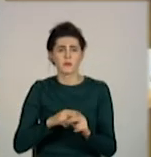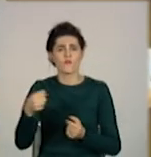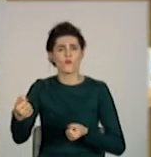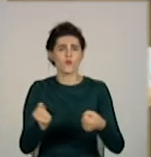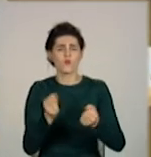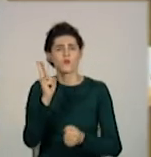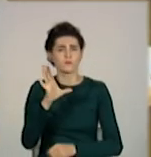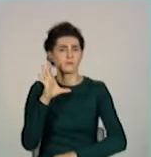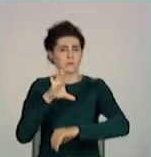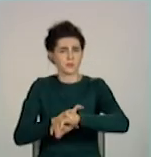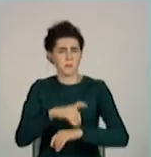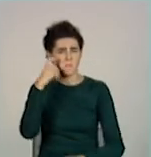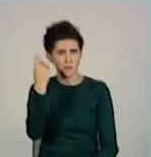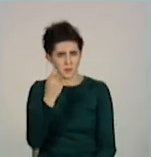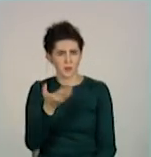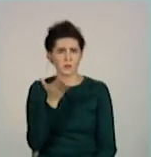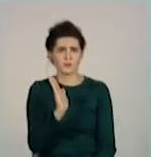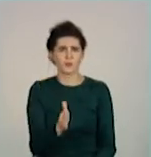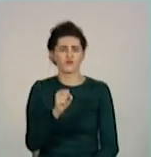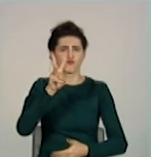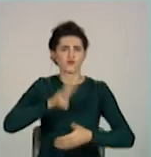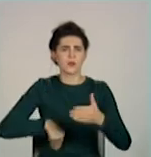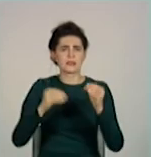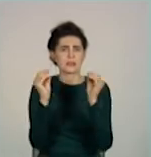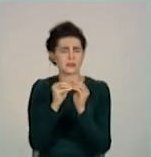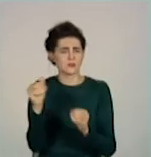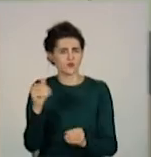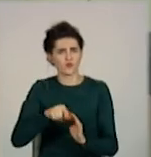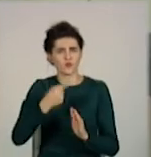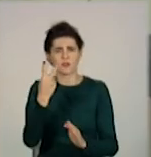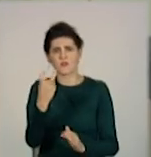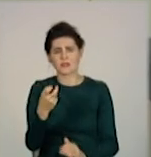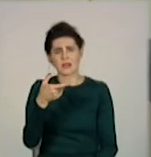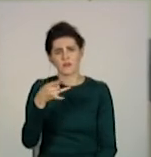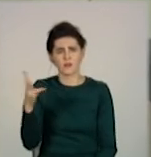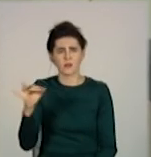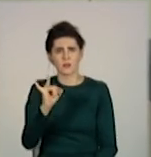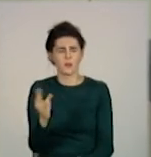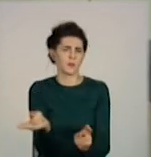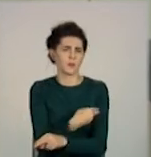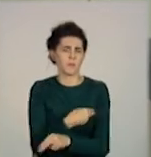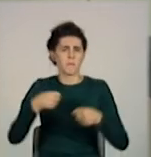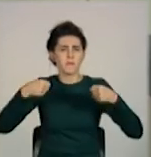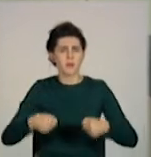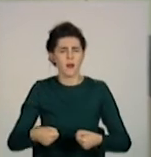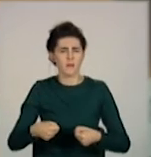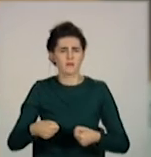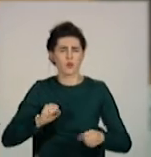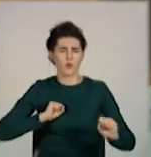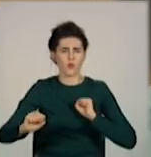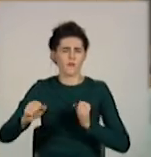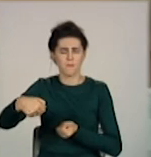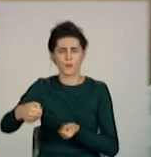зупинять на підпитку, оштрафують на 10200 гривень. Окрім того, позбавлять прав керування. Марія Сергієва,